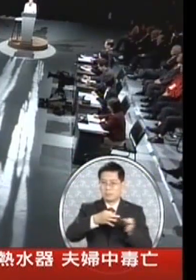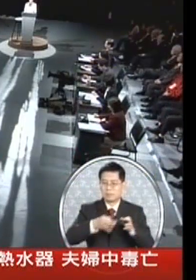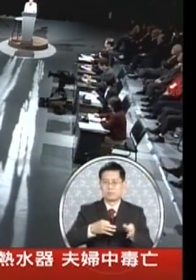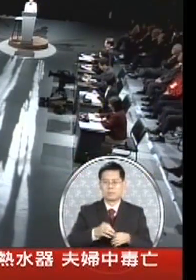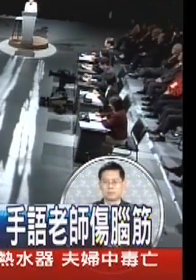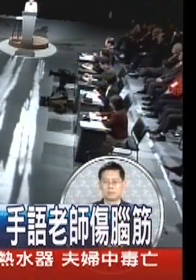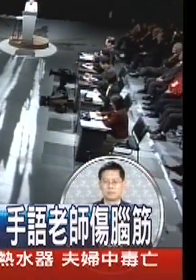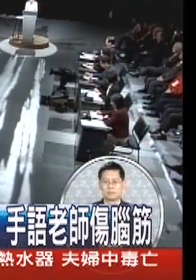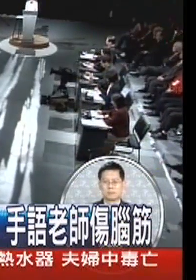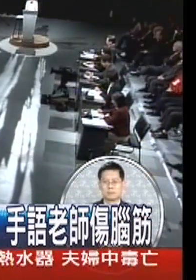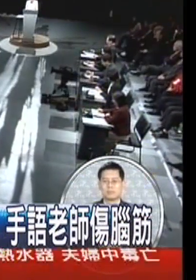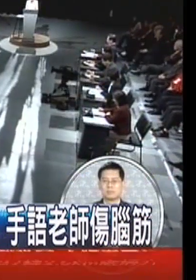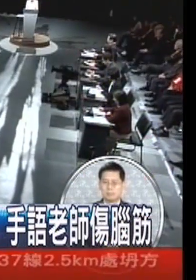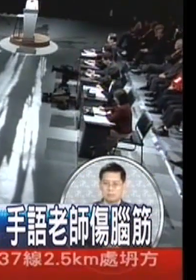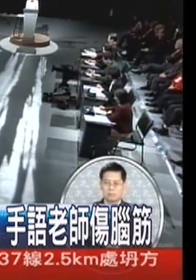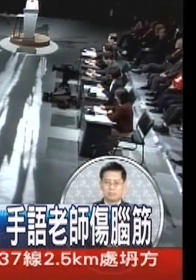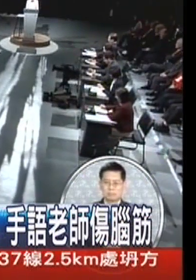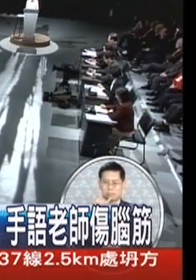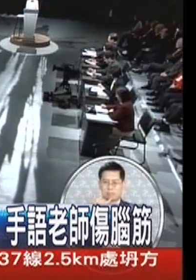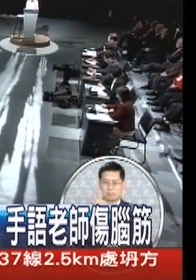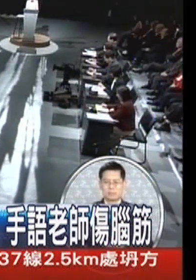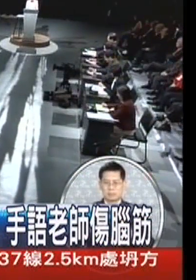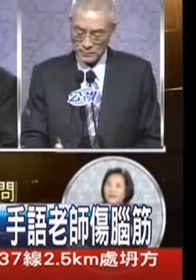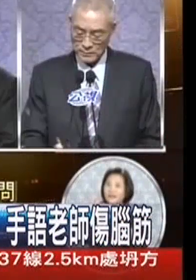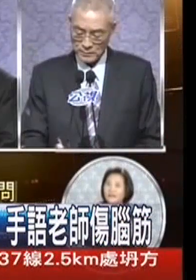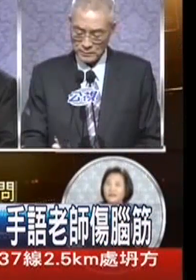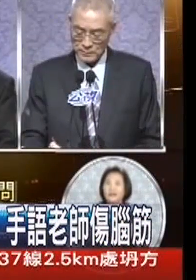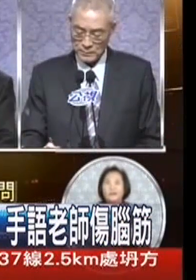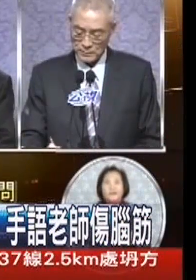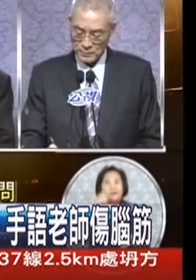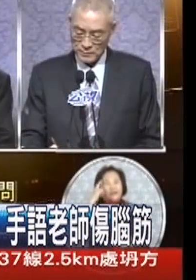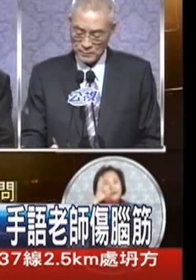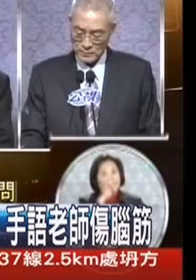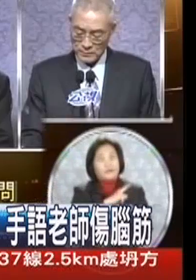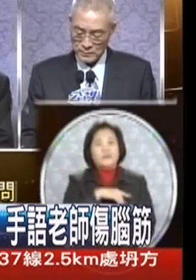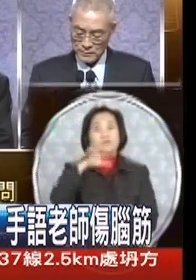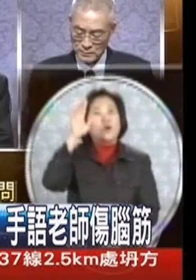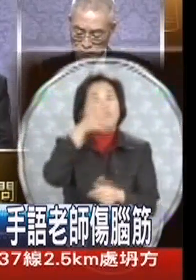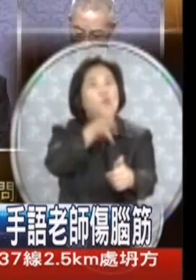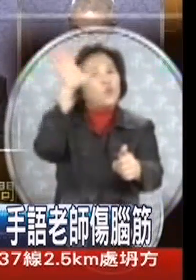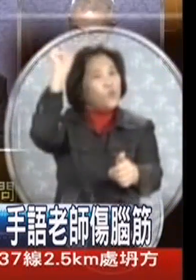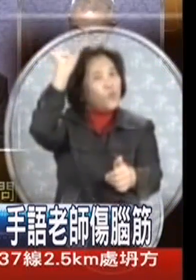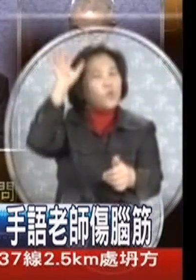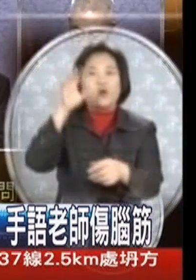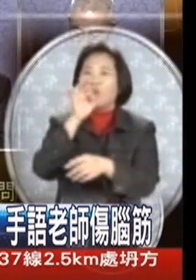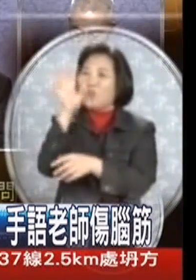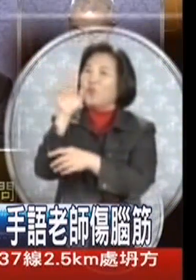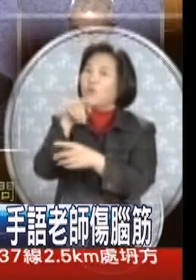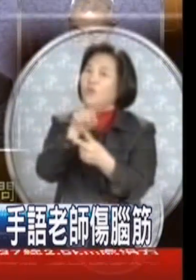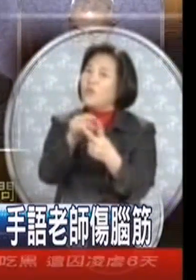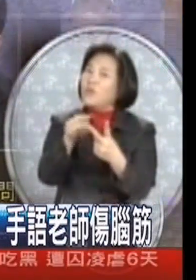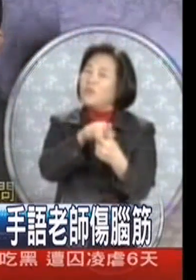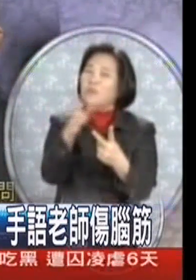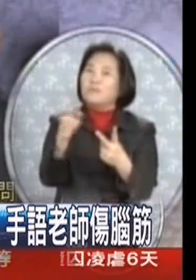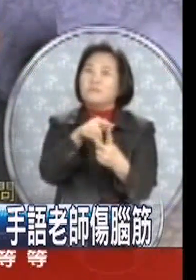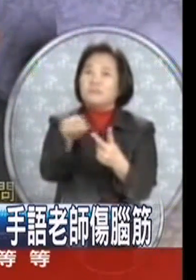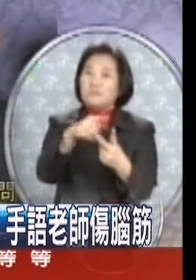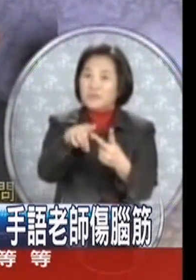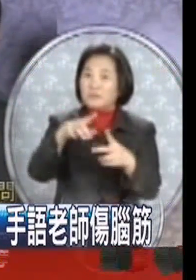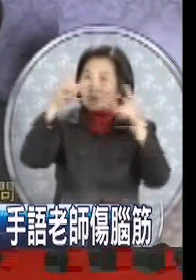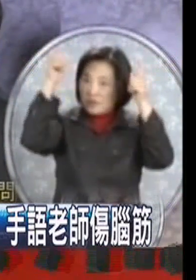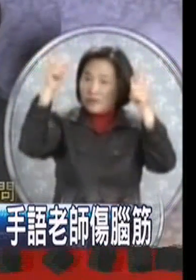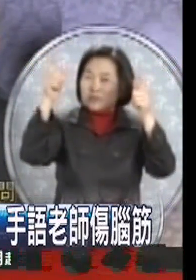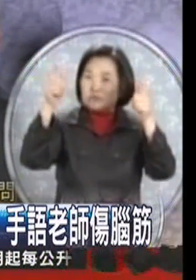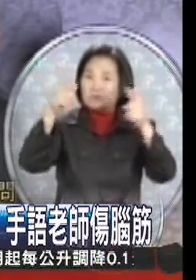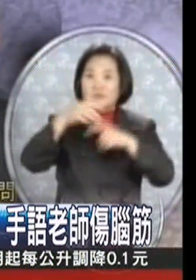自己加进电影台词，把该分开念的英文缩写粘在一起，林瑞雄出什么招，老师都是面不改色，继续硬着